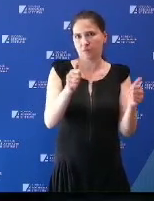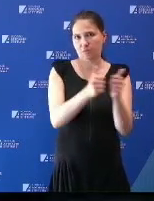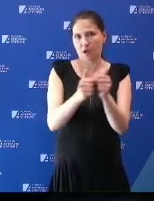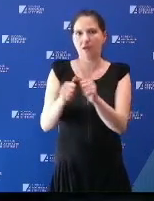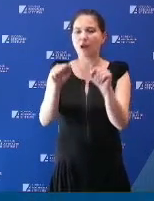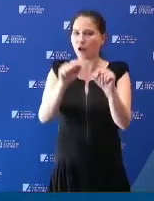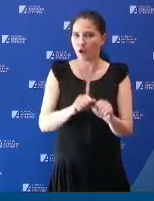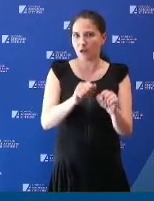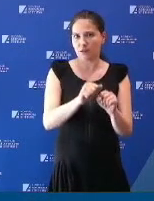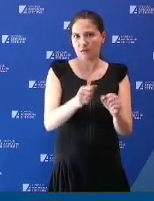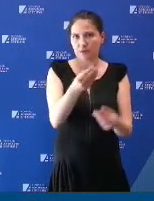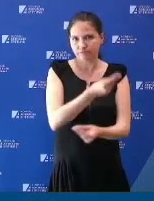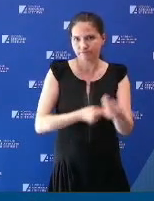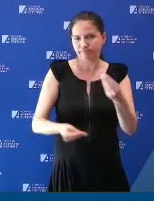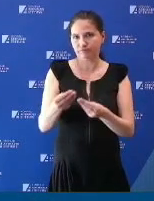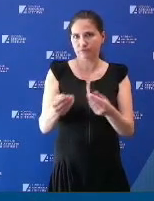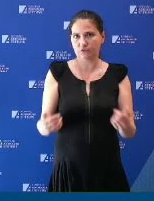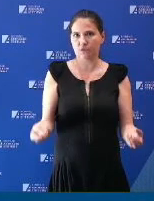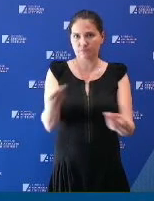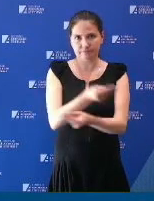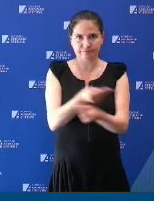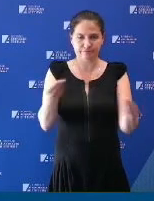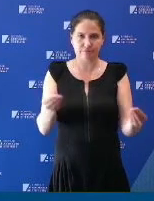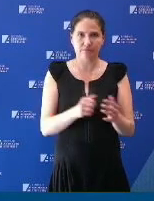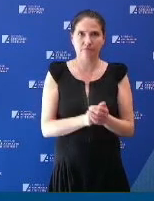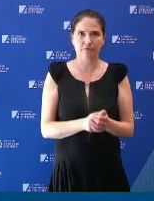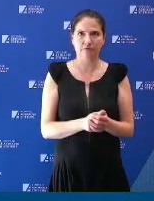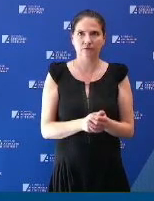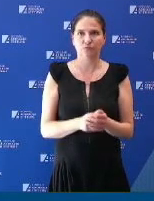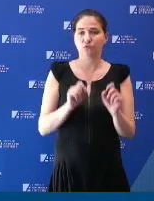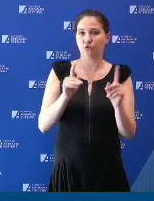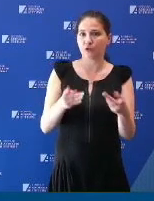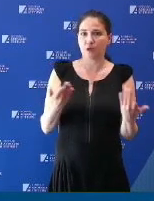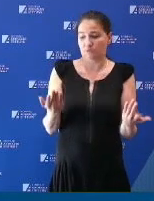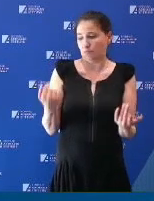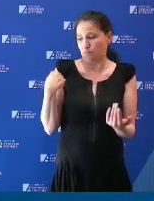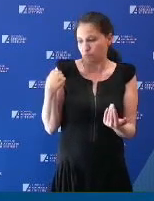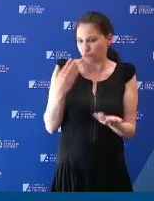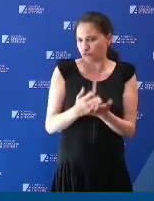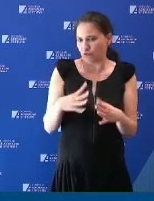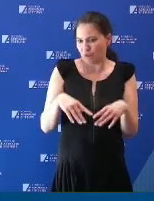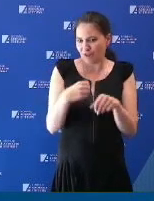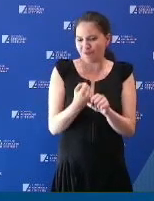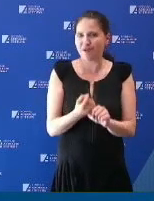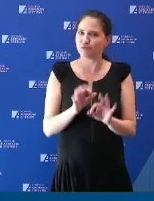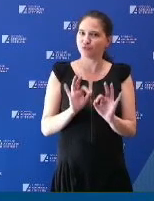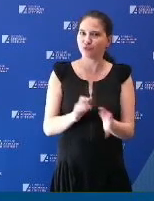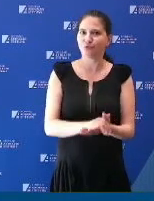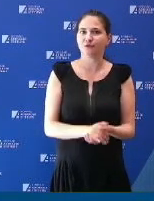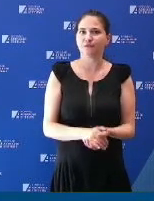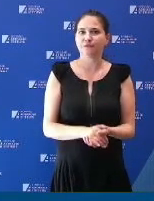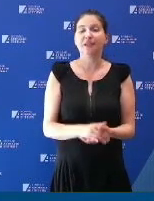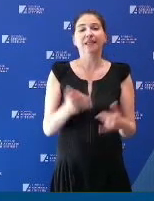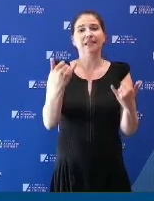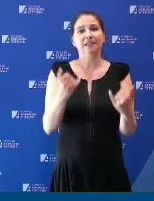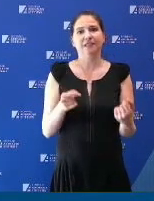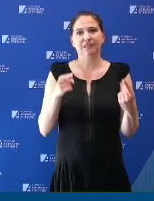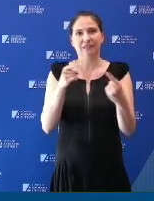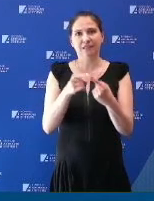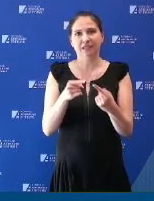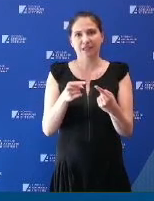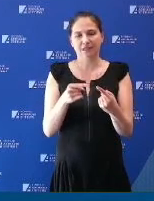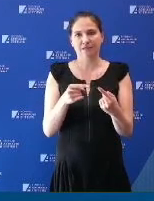Dank. Ja, es ist vielleicht noch ein weiter Weg, aber die Anfänge sind ja auf jeden Fall schon mal vorhanden. Da haben wir direkt noch